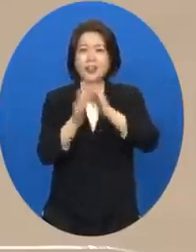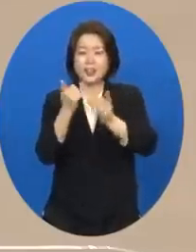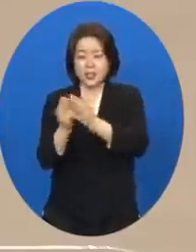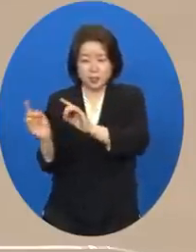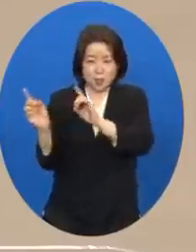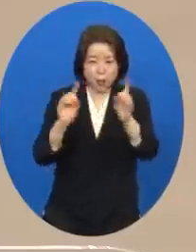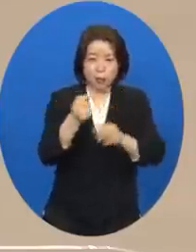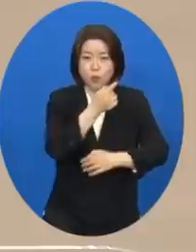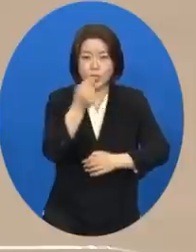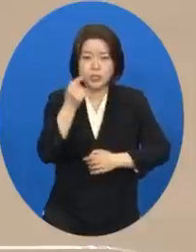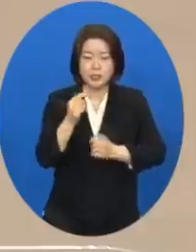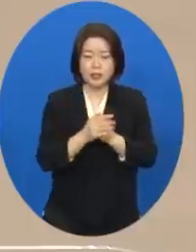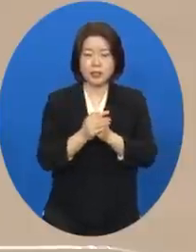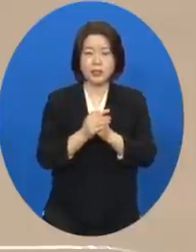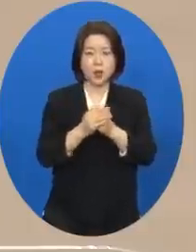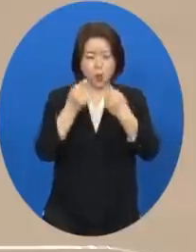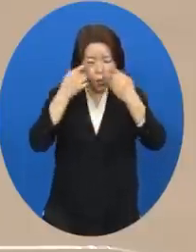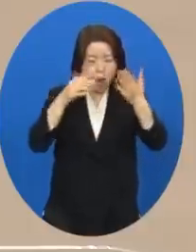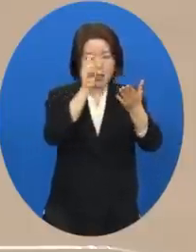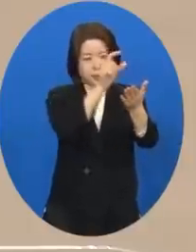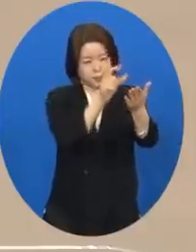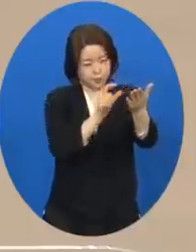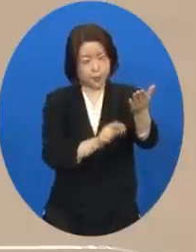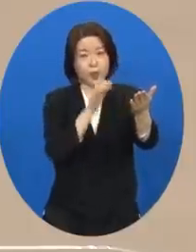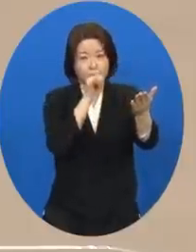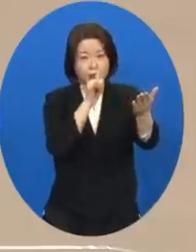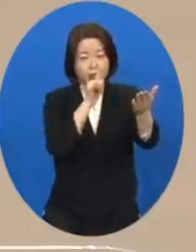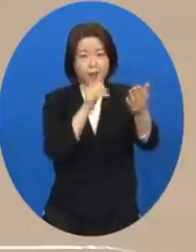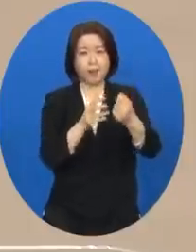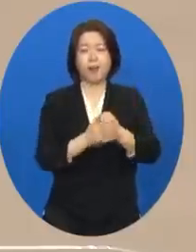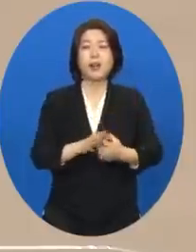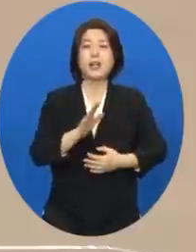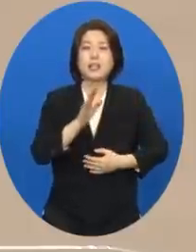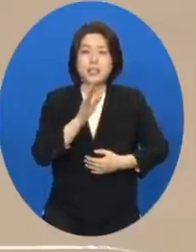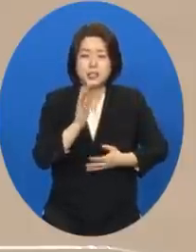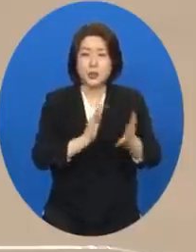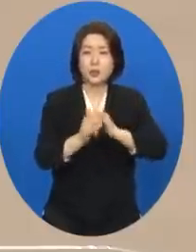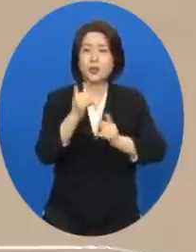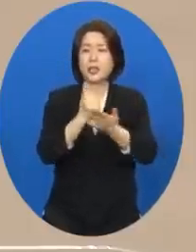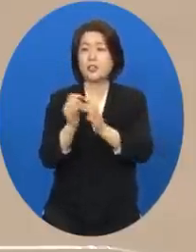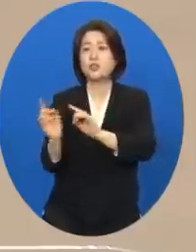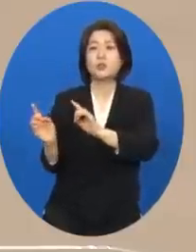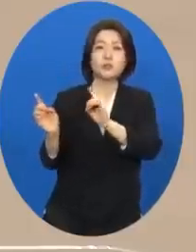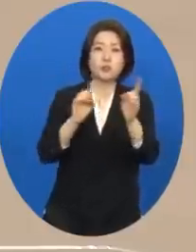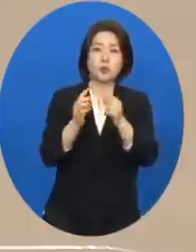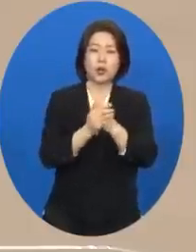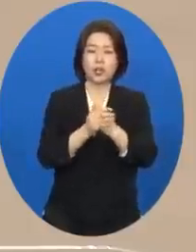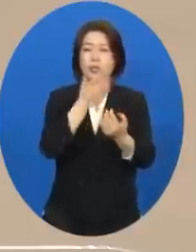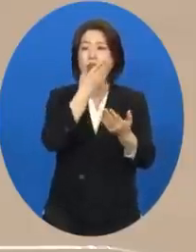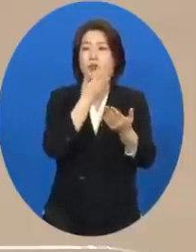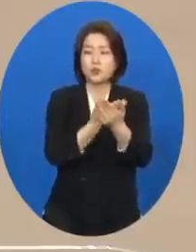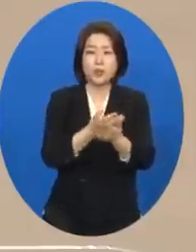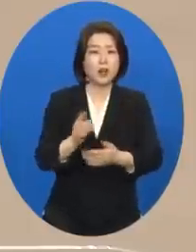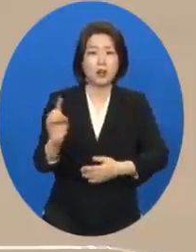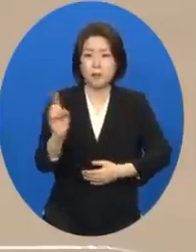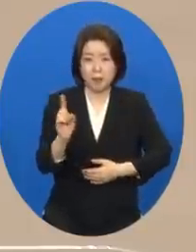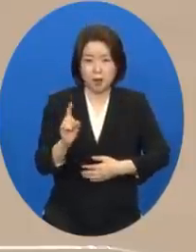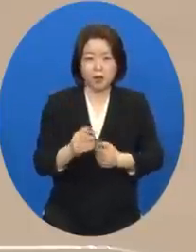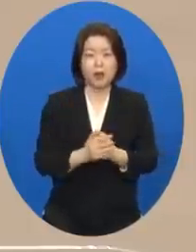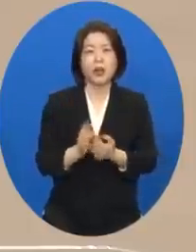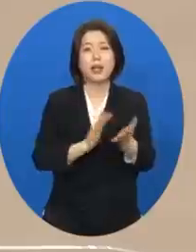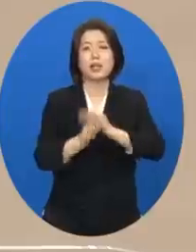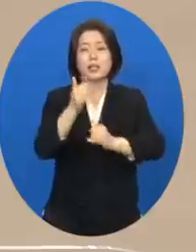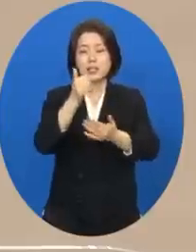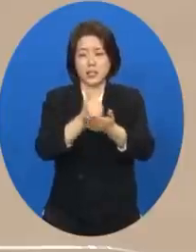분명하지만 실제로 예수님의 부활에 진짜 핵심은 예수님이